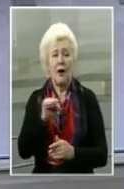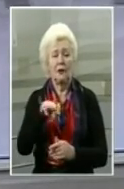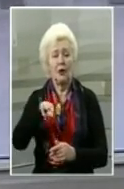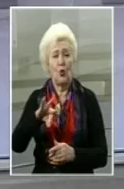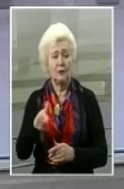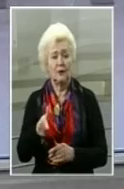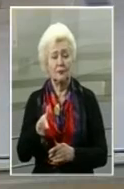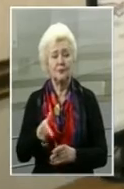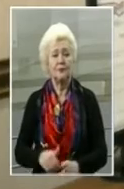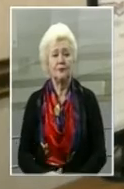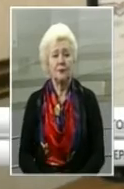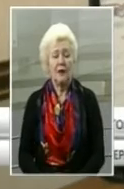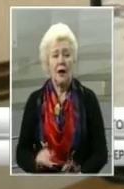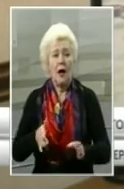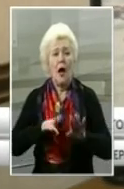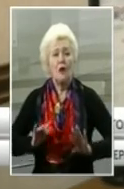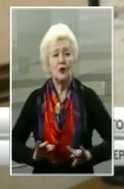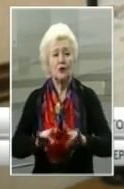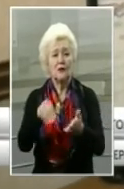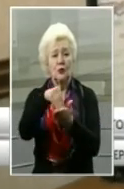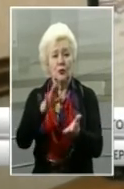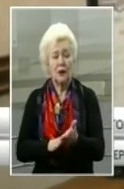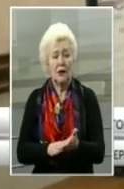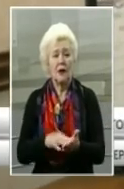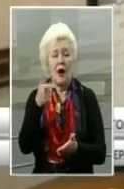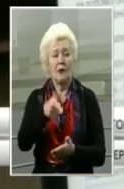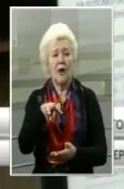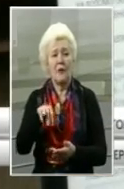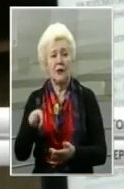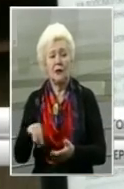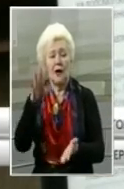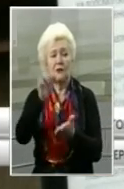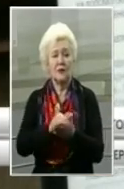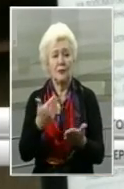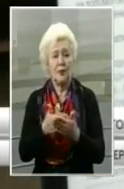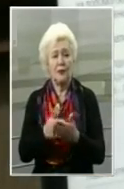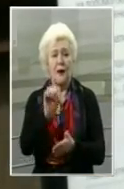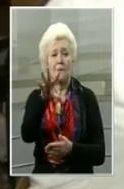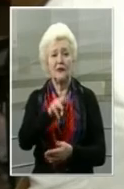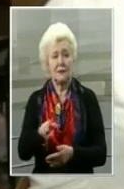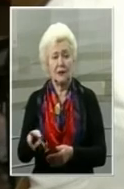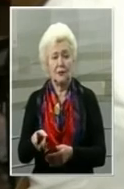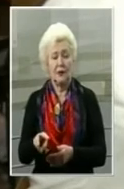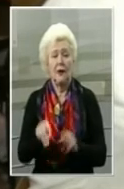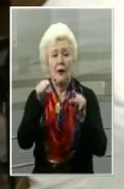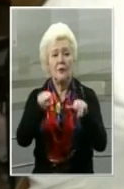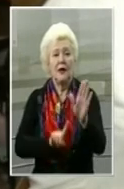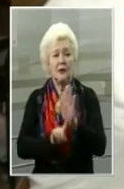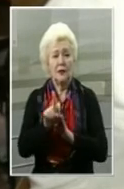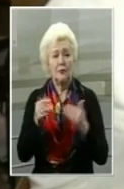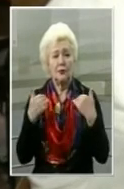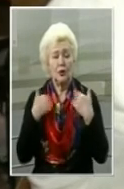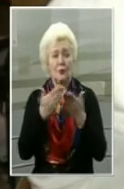Тонг. Процедура реєстрації у Ганни Міхаліченко зайняла приблизно 15 хвилин. Перед початком